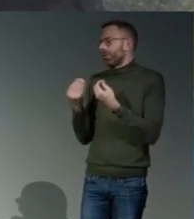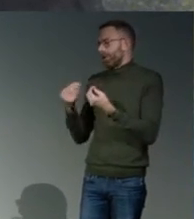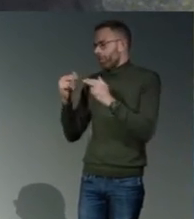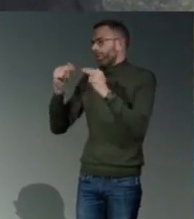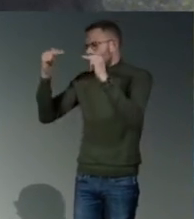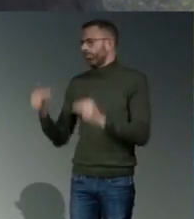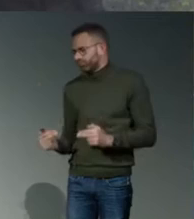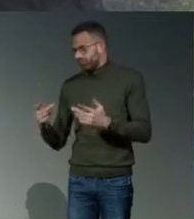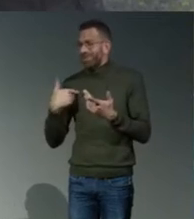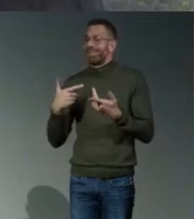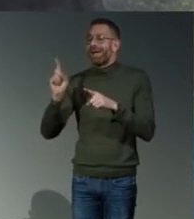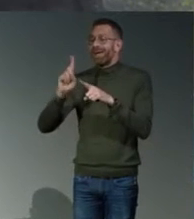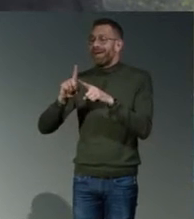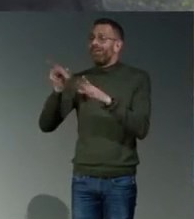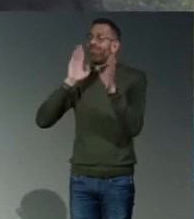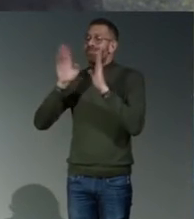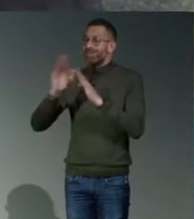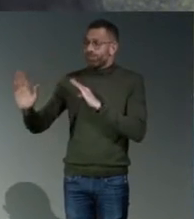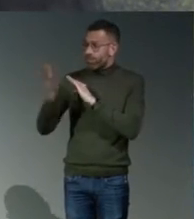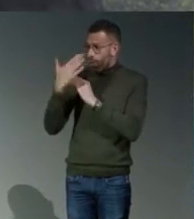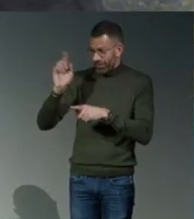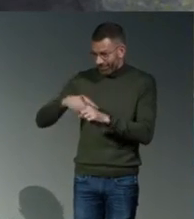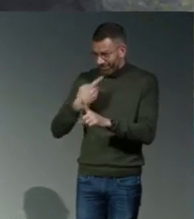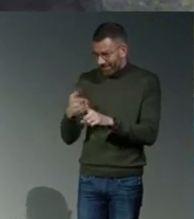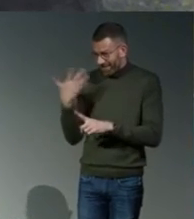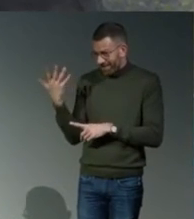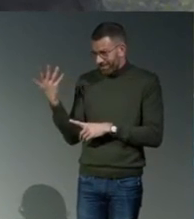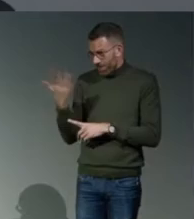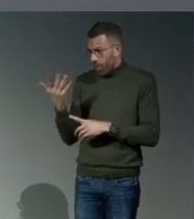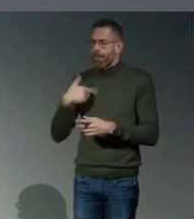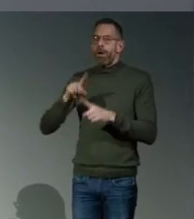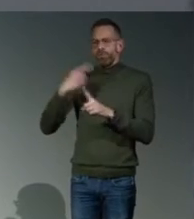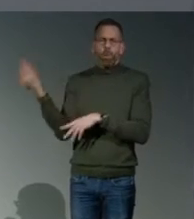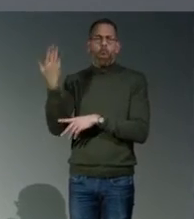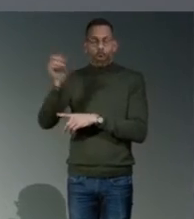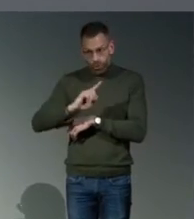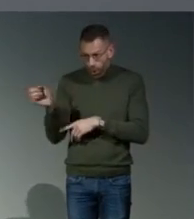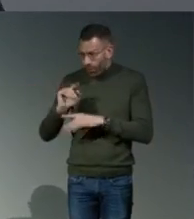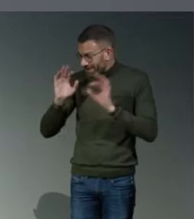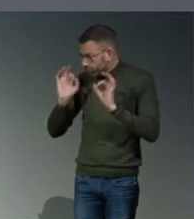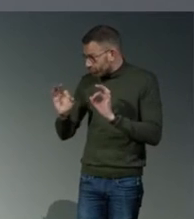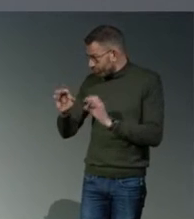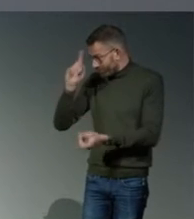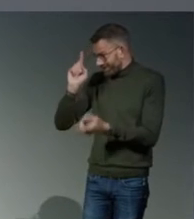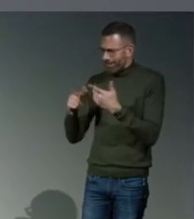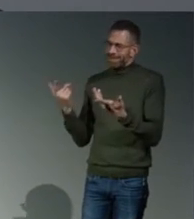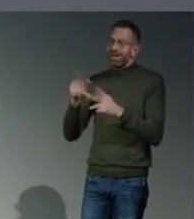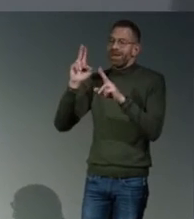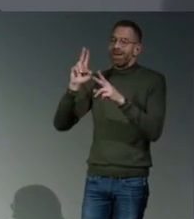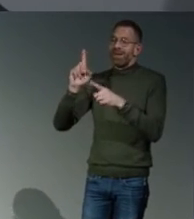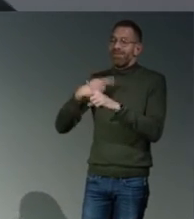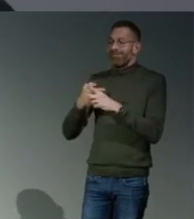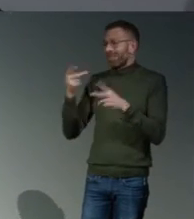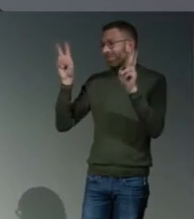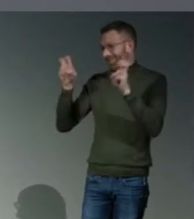film auquel je vais faire référence, parce que Facebook m'a indiqué un film que je n'avais pas vu, c'est pas le film du siècle, mais qui, justement, parle de nerd. C'est le film Cyprien, qui date de